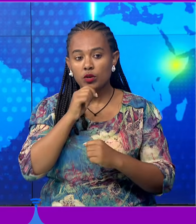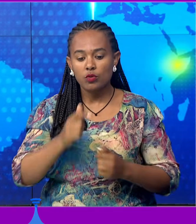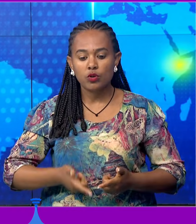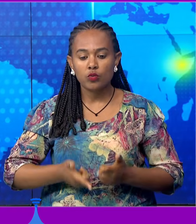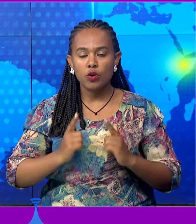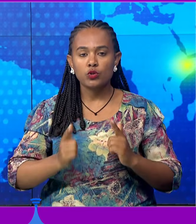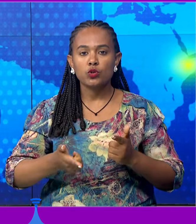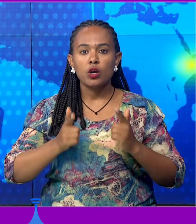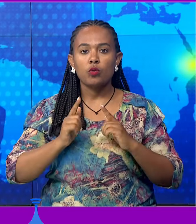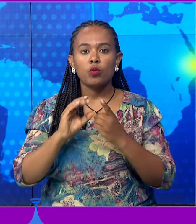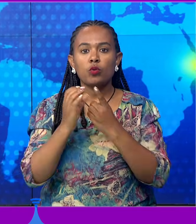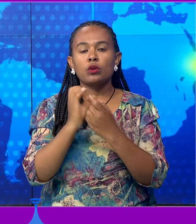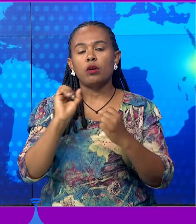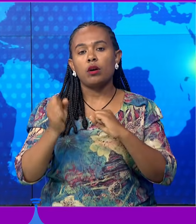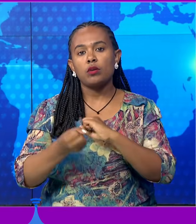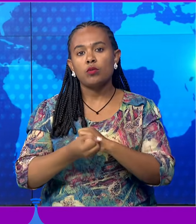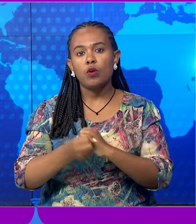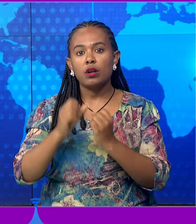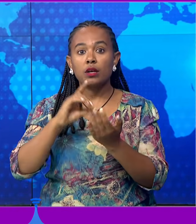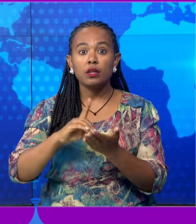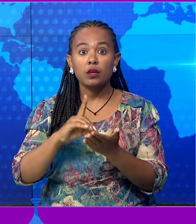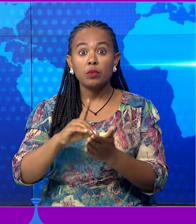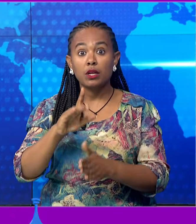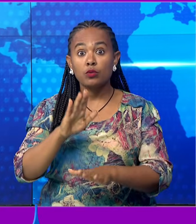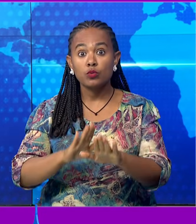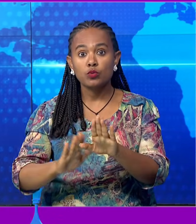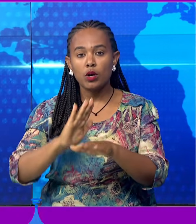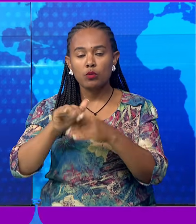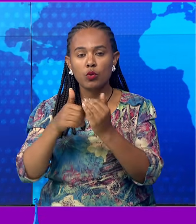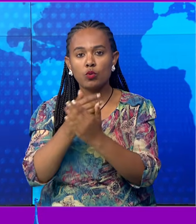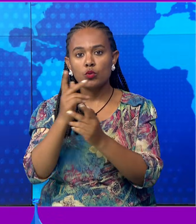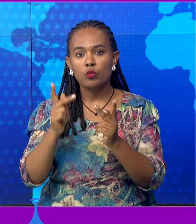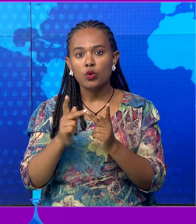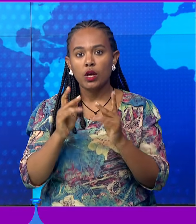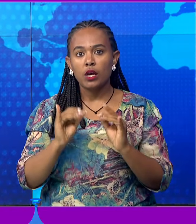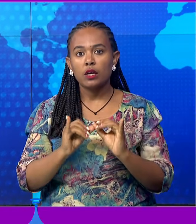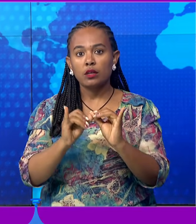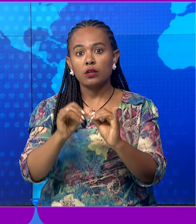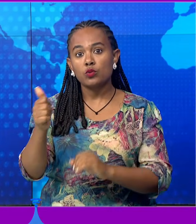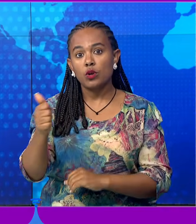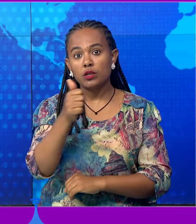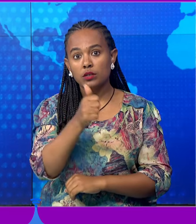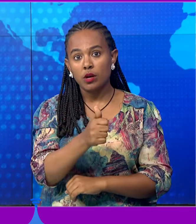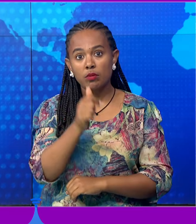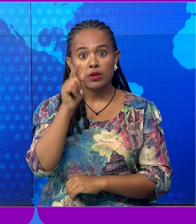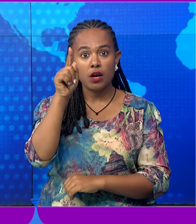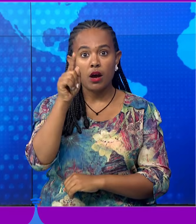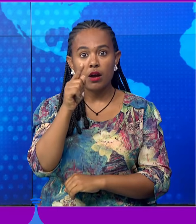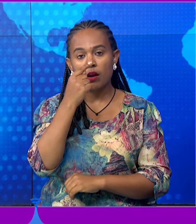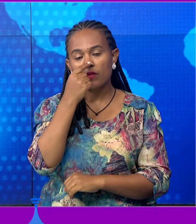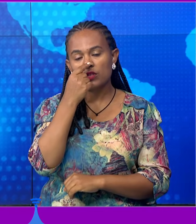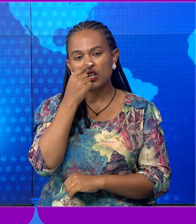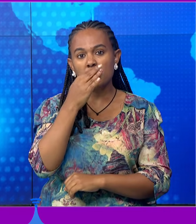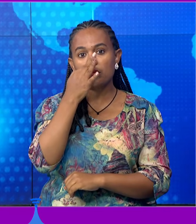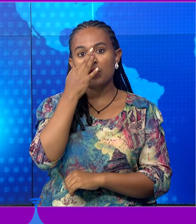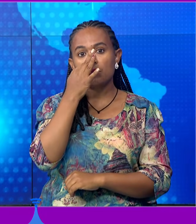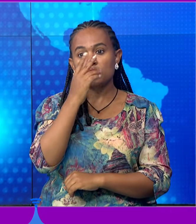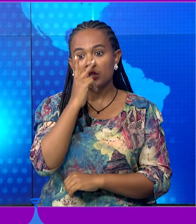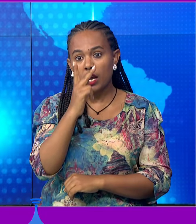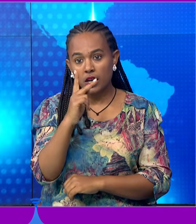የኗሪዎቿን ያኗኗር ዘይቤ ቀይረውታል። የከተሜነት ጉዞዋን በሁሉ መስኮች የቀጠለችው አዲስ አበባ ያ ለአፍንጫ የሚሰነፍጥ